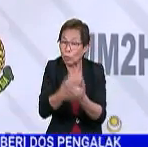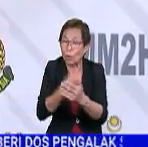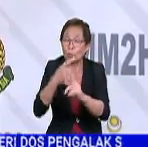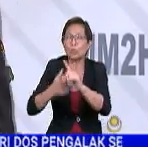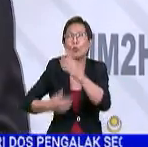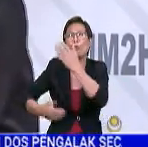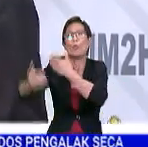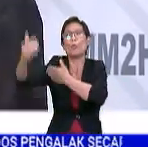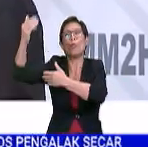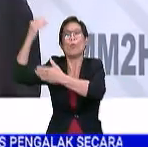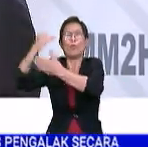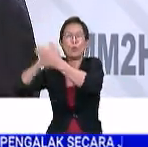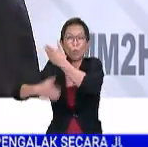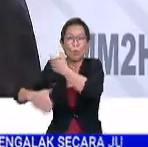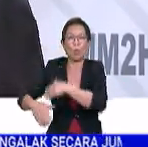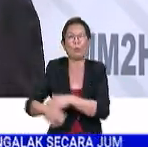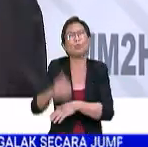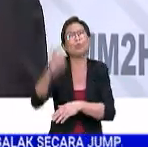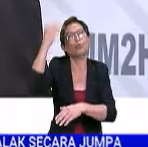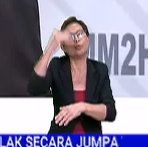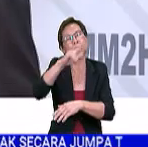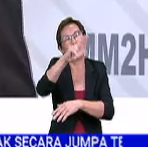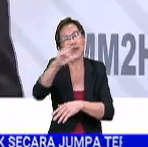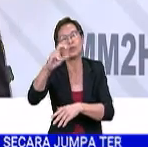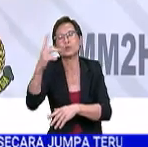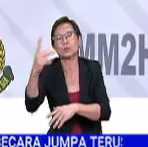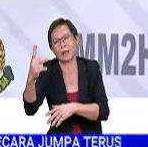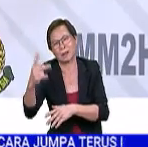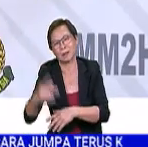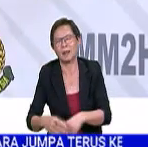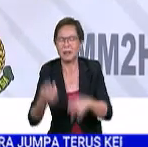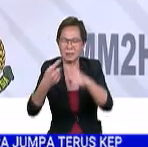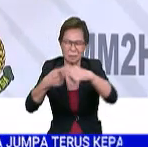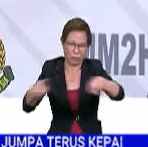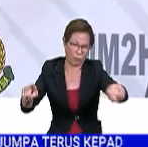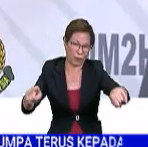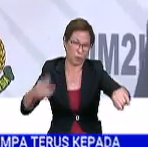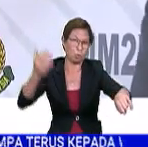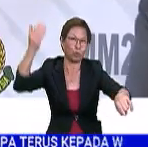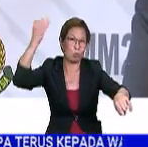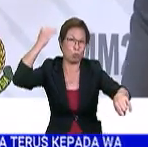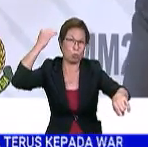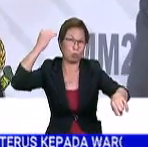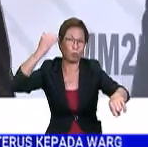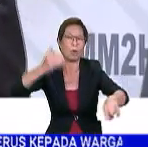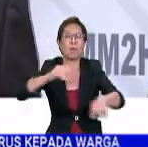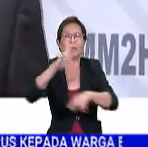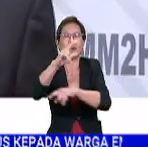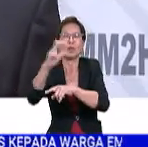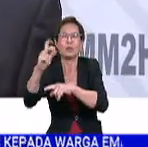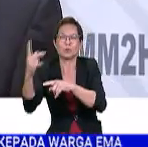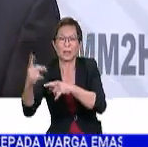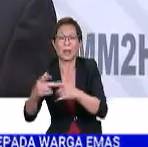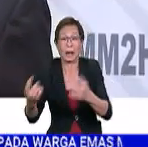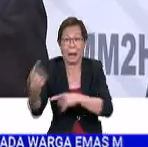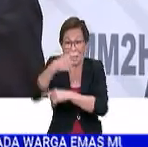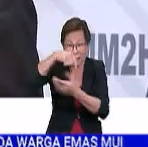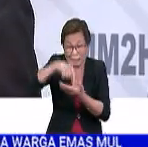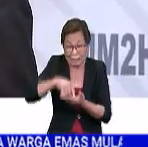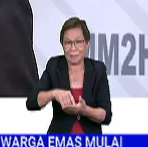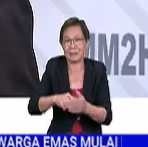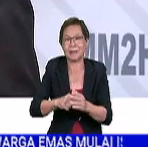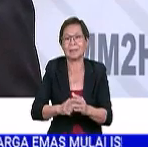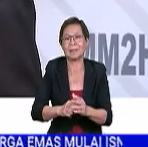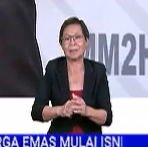dulu hanya kita berikan 300,000 saja. That's the different. Jadi kalau hari ini kita dapat lulus